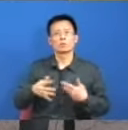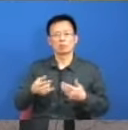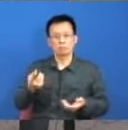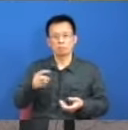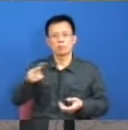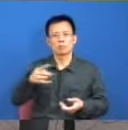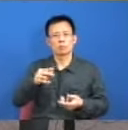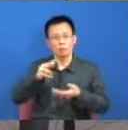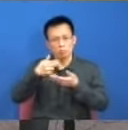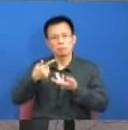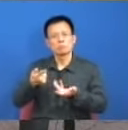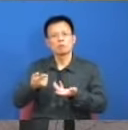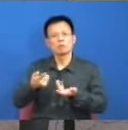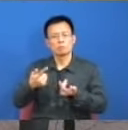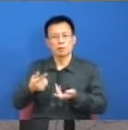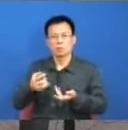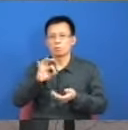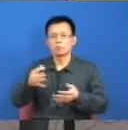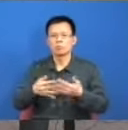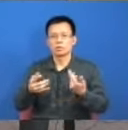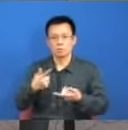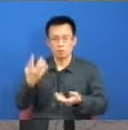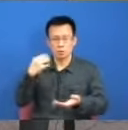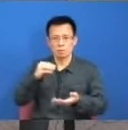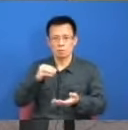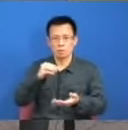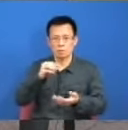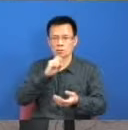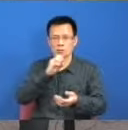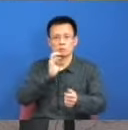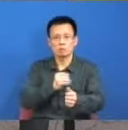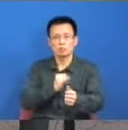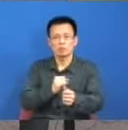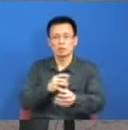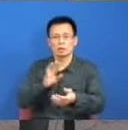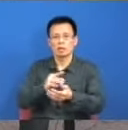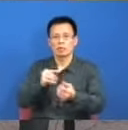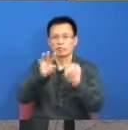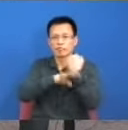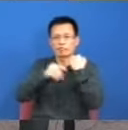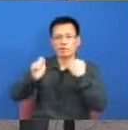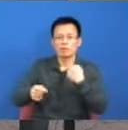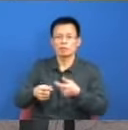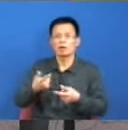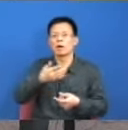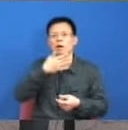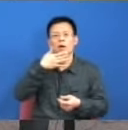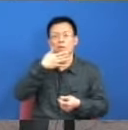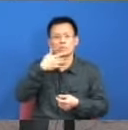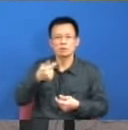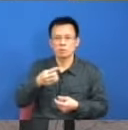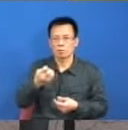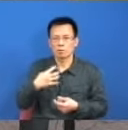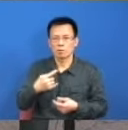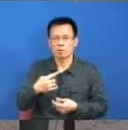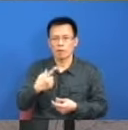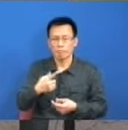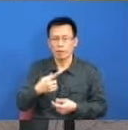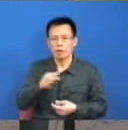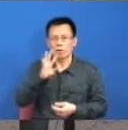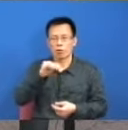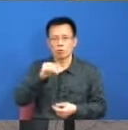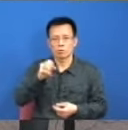嚇，我都冇事啊。咁當時候定咗罪㗎，我哋係。咁不過後嚟法庭就話咧，係我哋係年輕啦，咁就係情有可